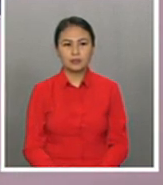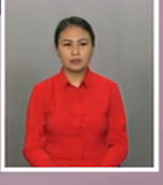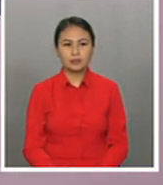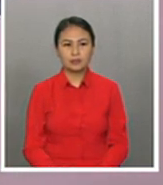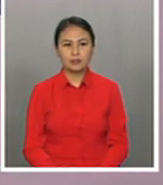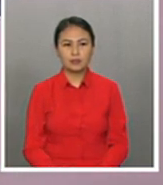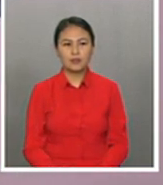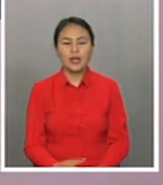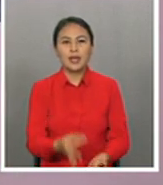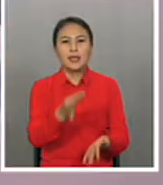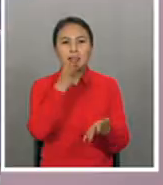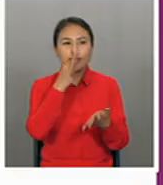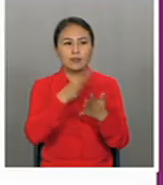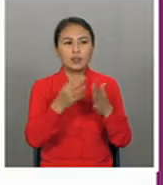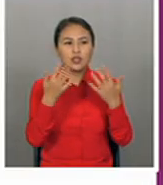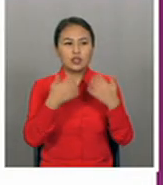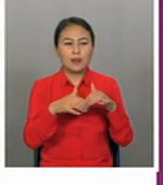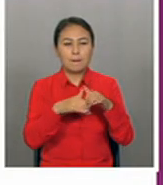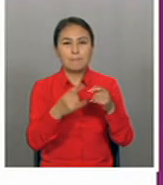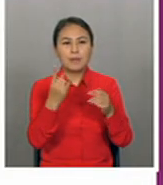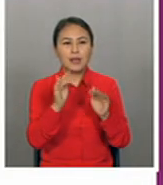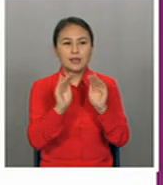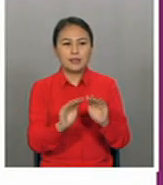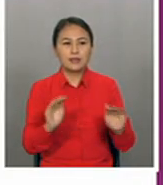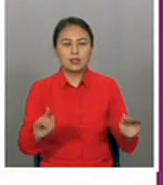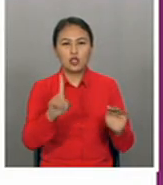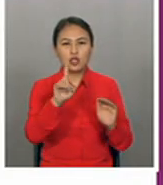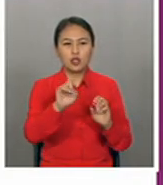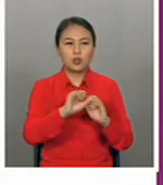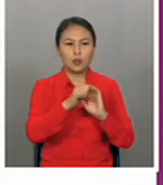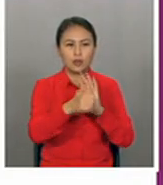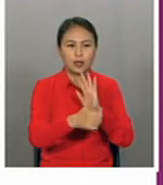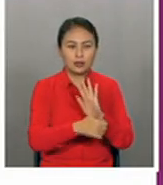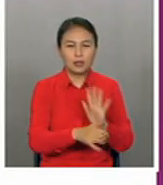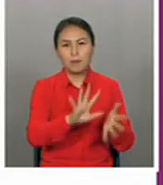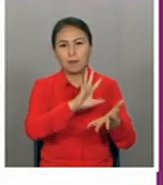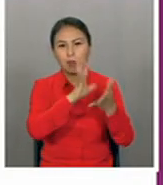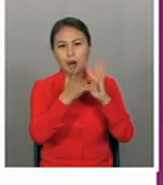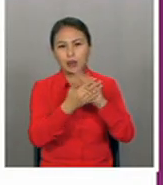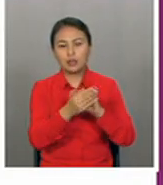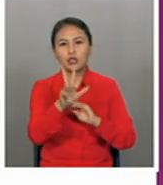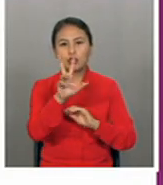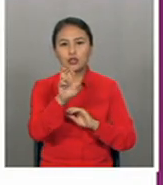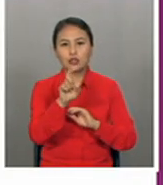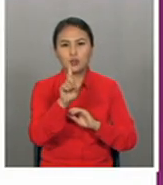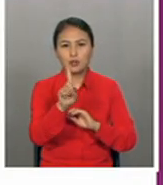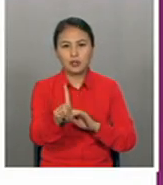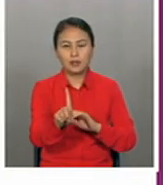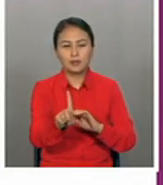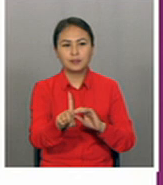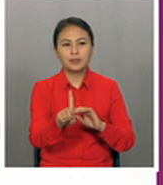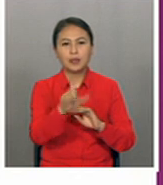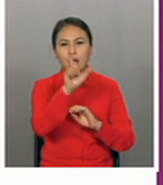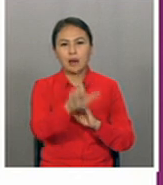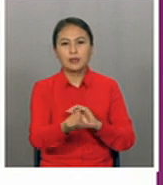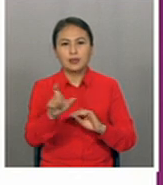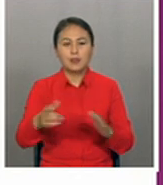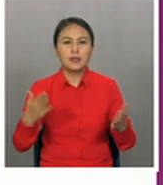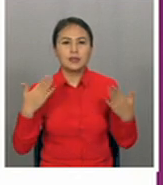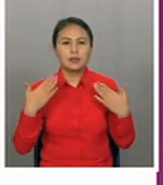Есептің жауабы: бала саны 116, барлығы 301 адам